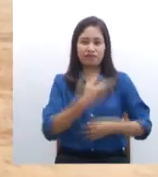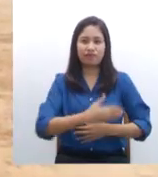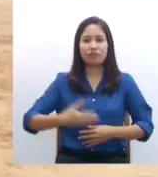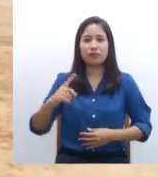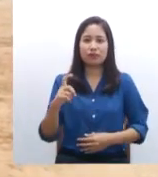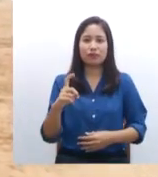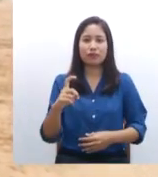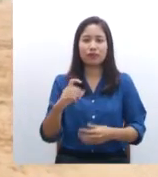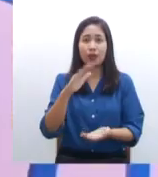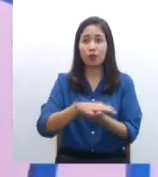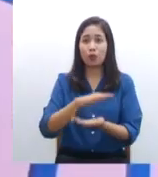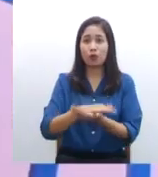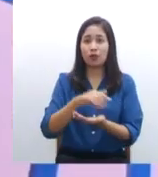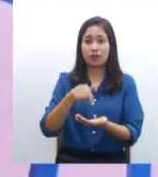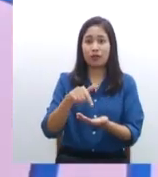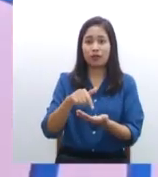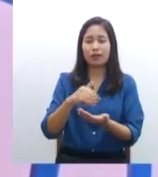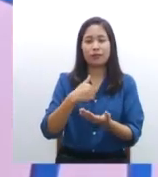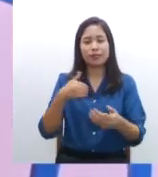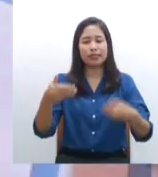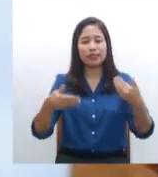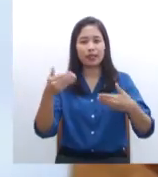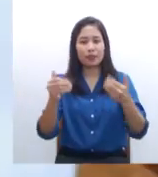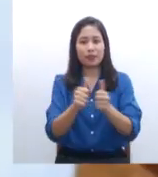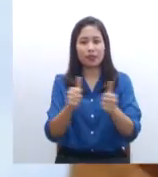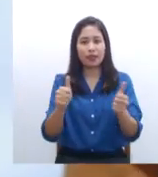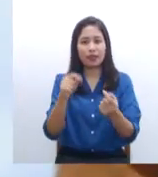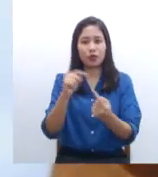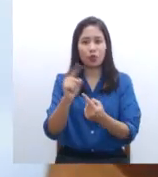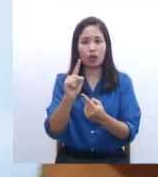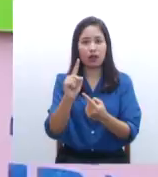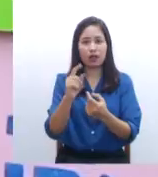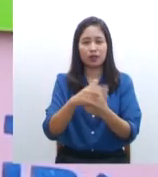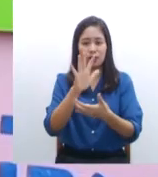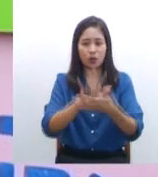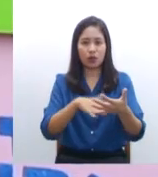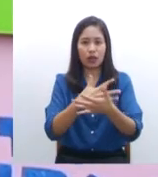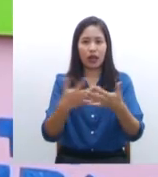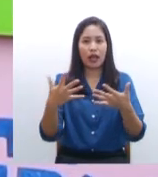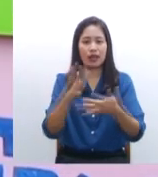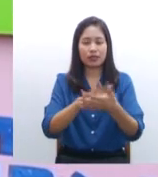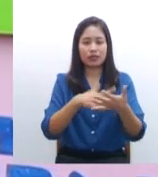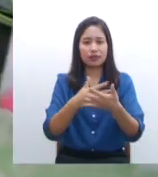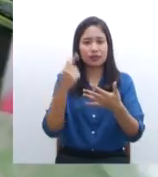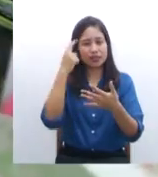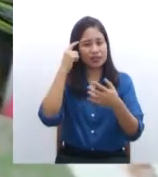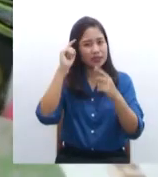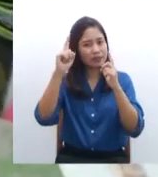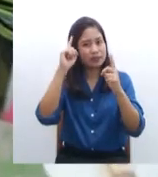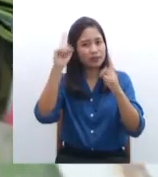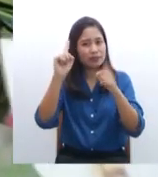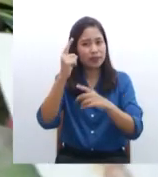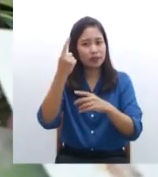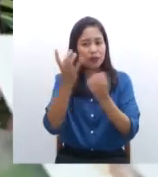สำหรับโรงเรียนบ้านพลแพงนะครับได้มีกิจกรรมหนึ่งคือกิจกรรมจัดตารางทุกวันสร้างสรรค์คุณธรรมซึ่ง